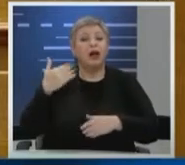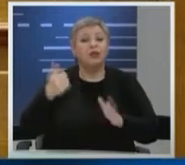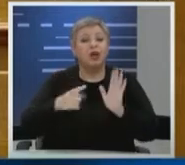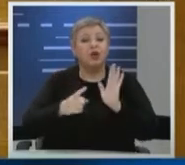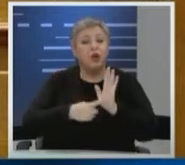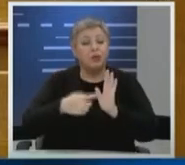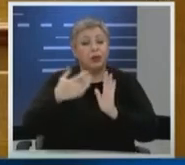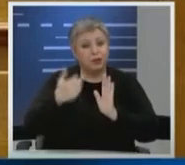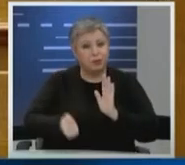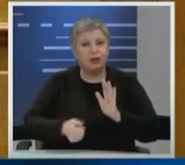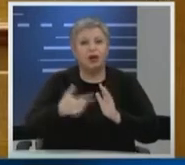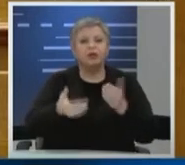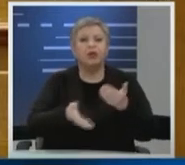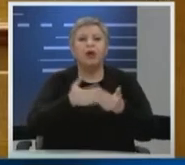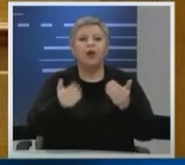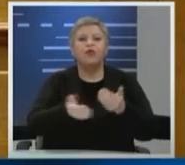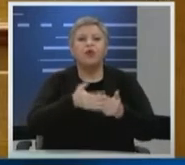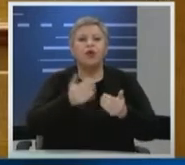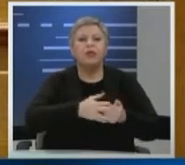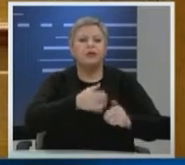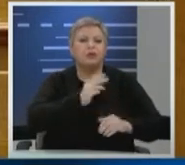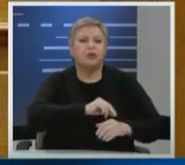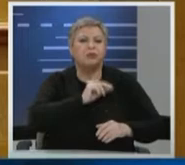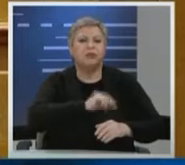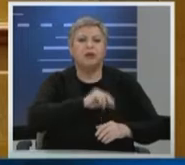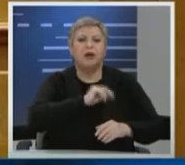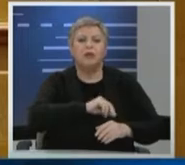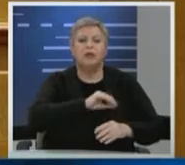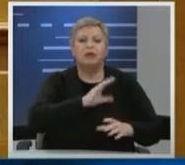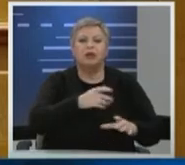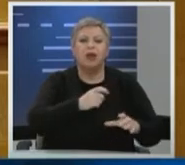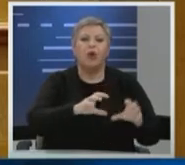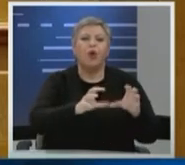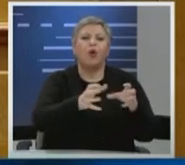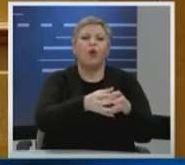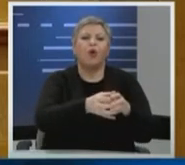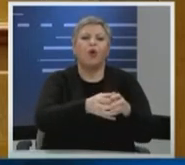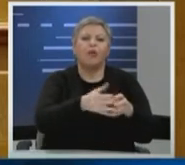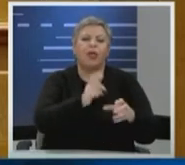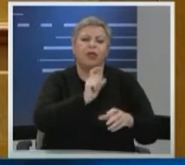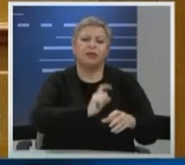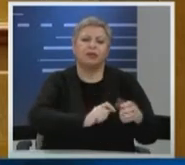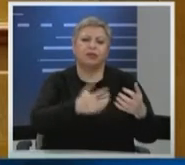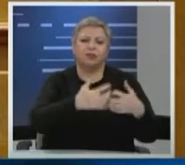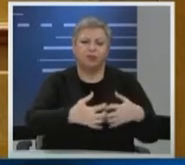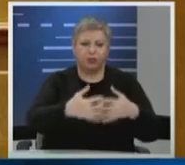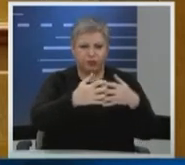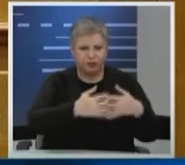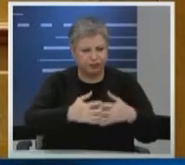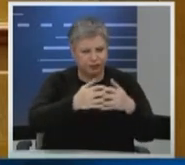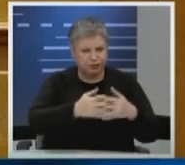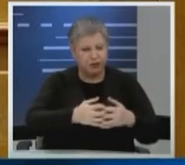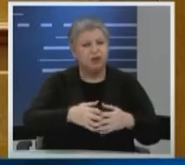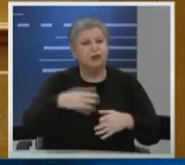της ανταγωνιστικότητας και της κερδοφορίας των επιχειρηματικών ομίλων. Και με τους μνημονιακούς αυτούς νόμους, τους οποίους και η